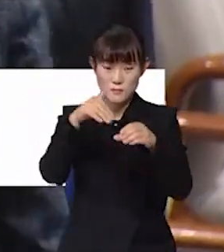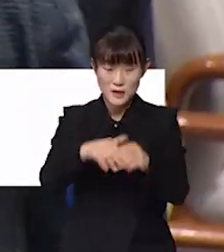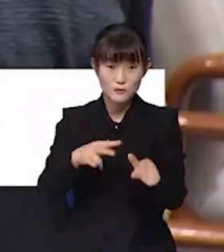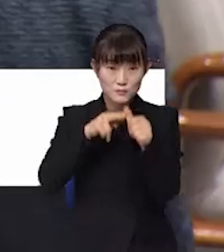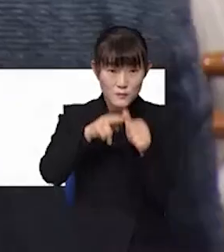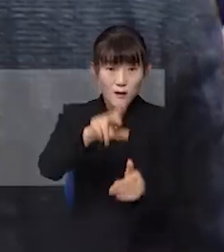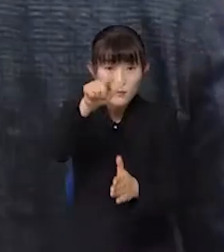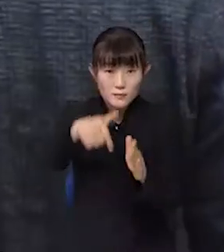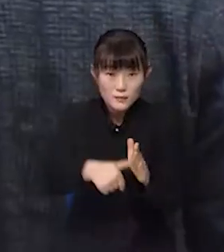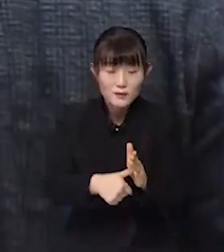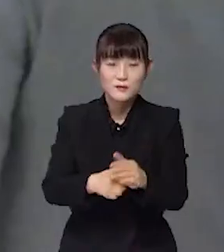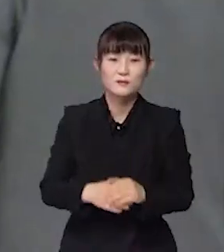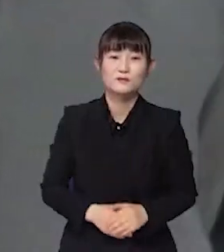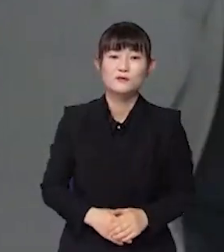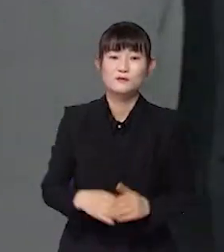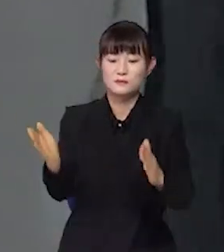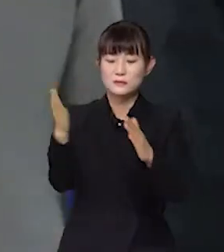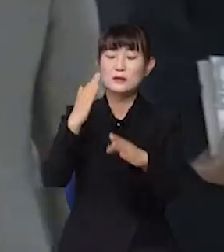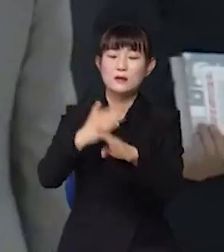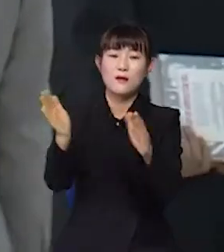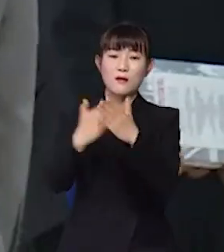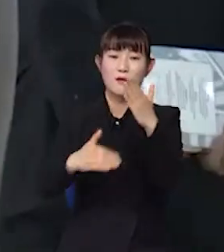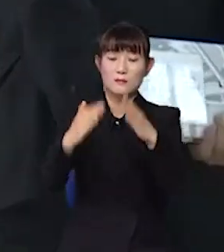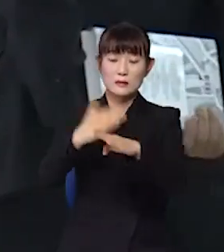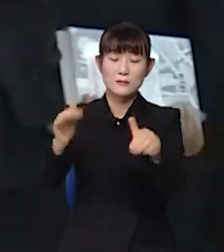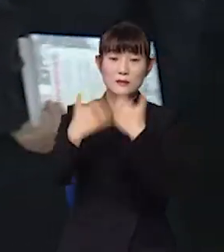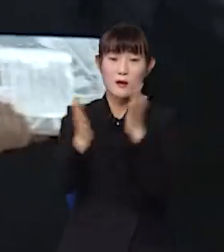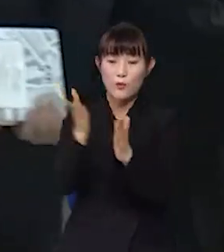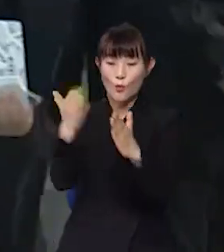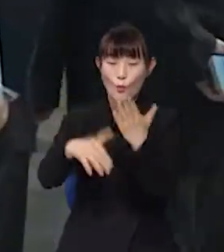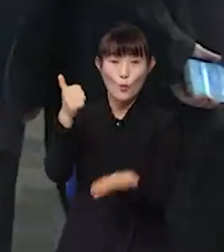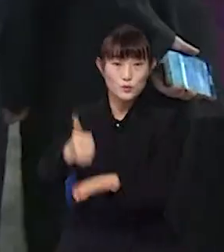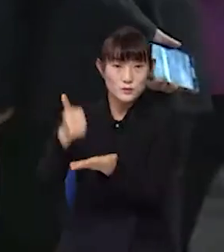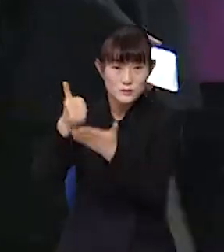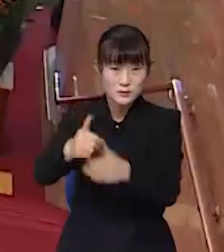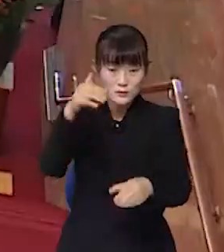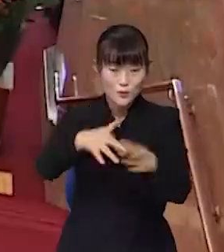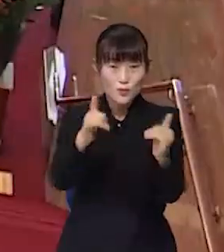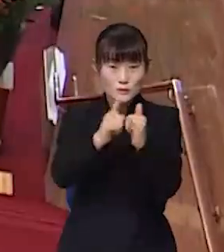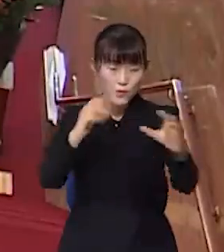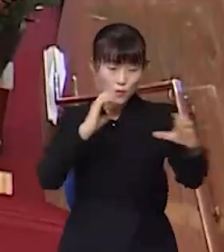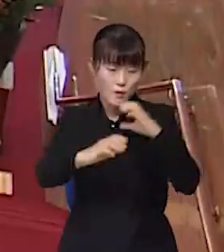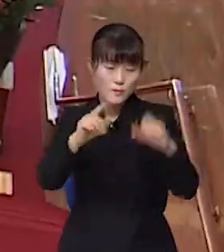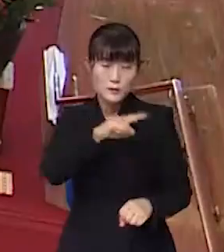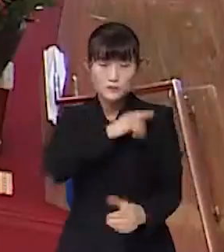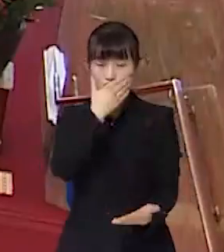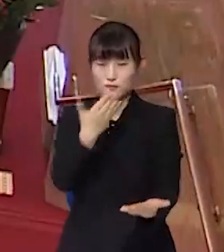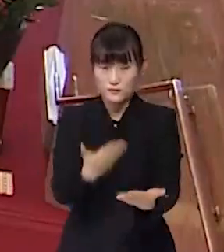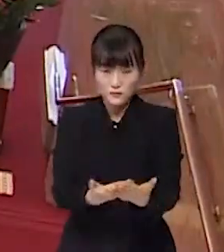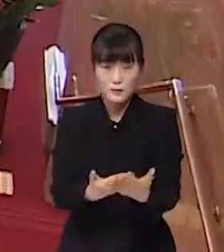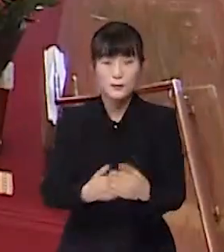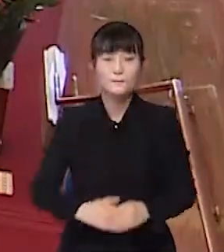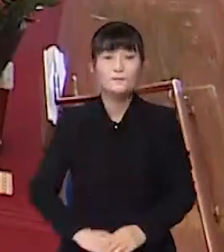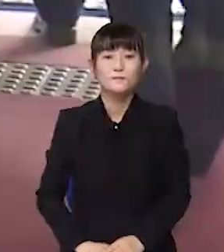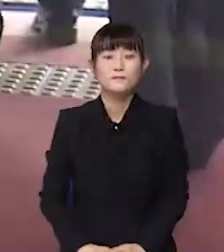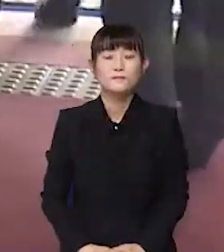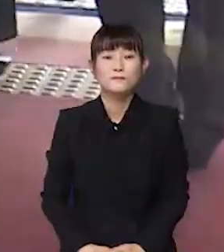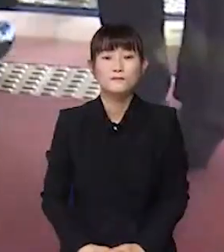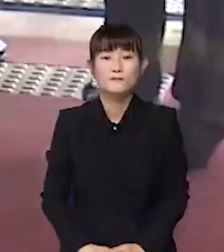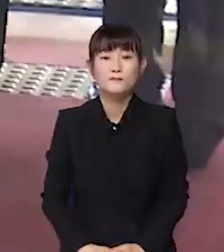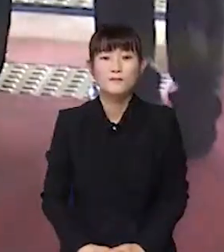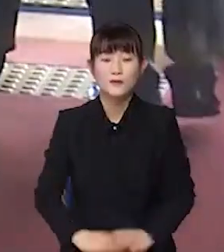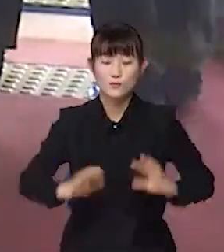나설 때도 지도부를 통한 당의 공천 선거구민과의 교감 등이 가장 중요한 요소로 작용합니다